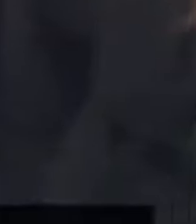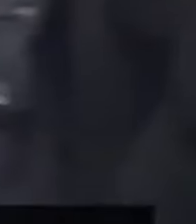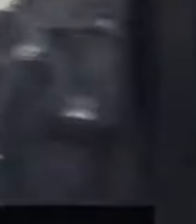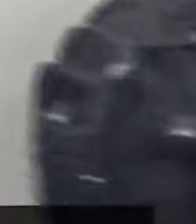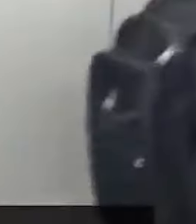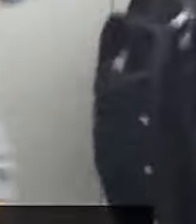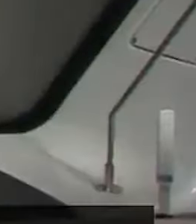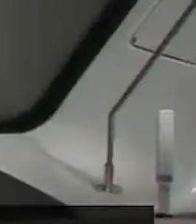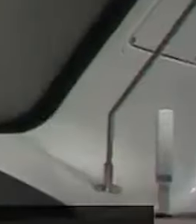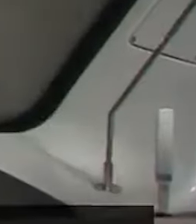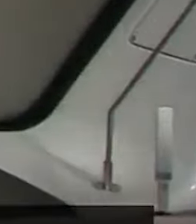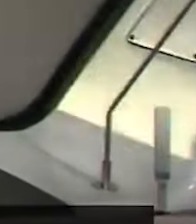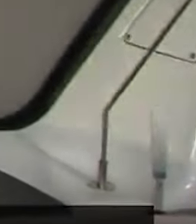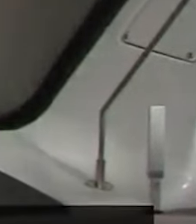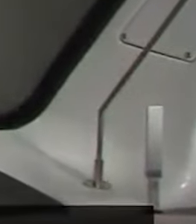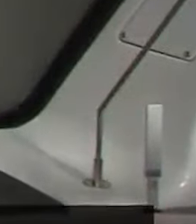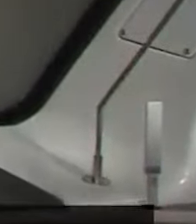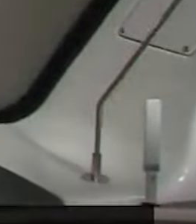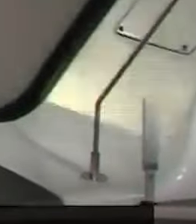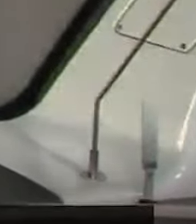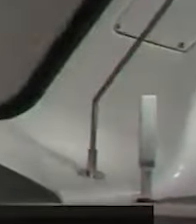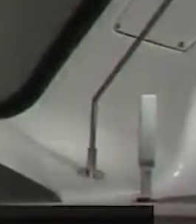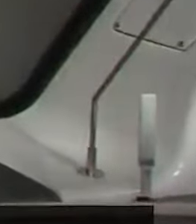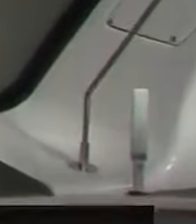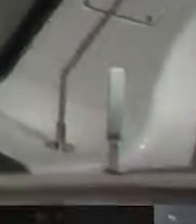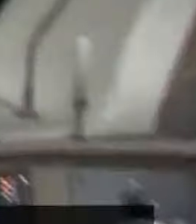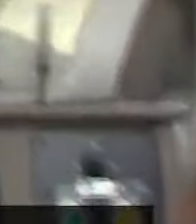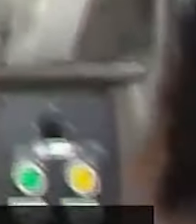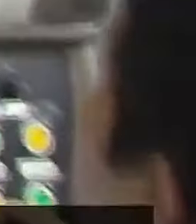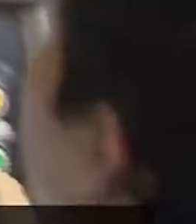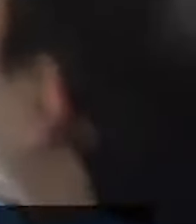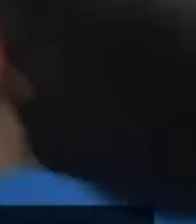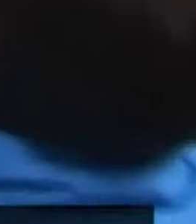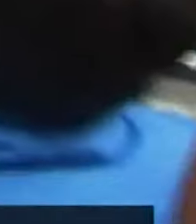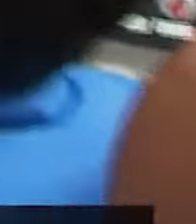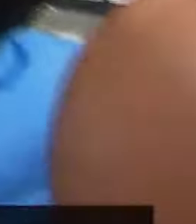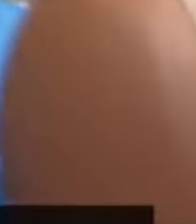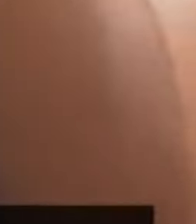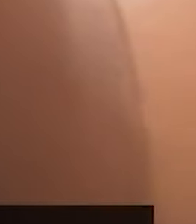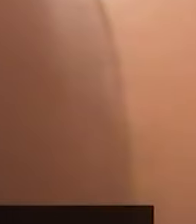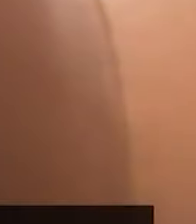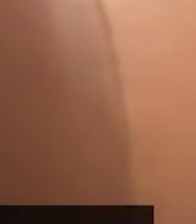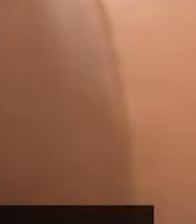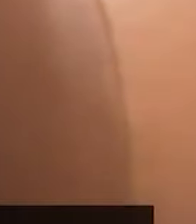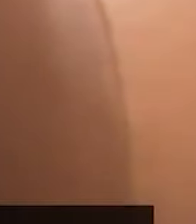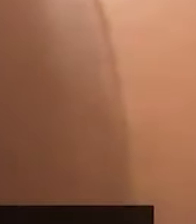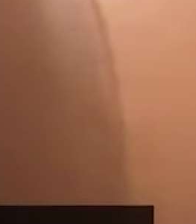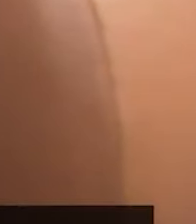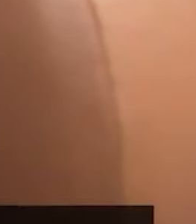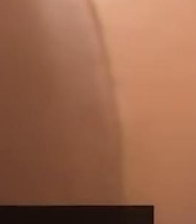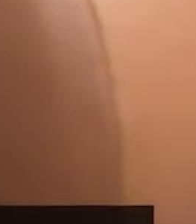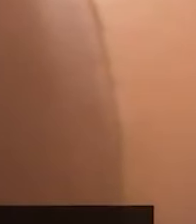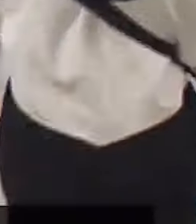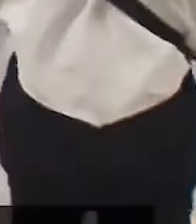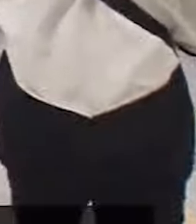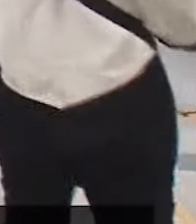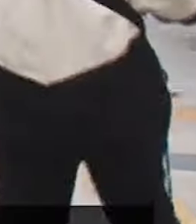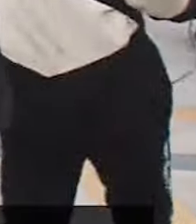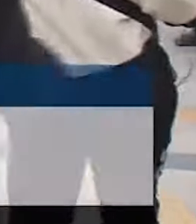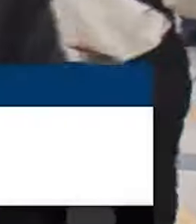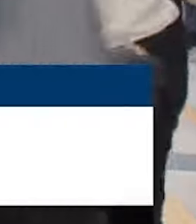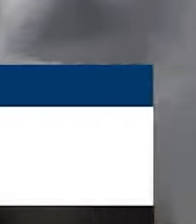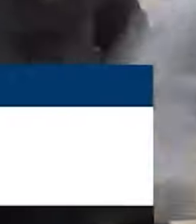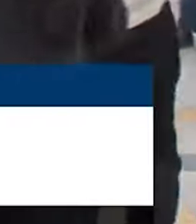마칩니다. 최고 시속 180km로 수서에서 동탄까지 19분에 주파합니다.